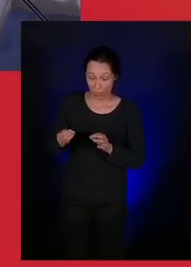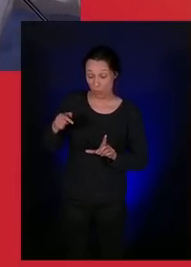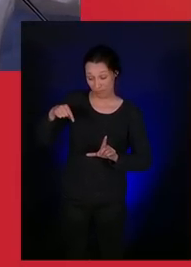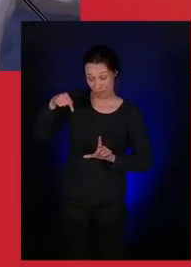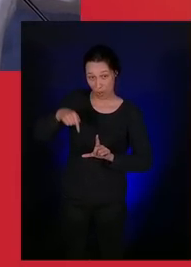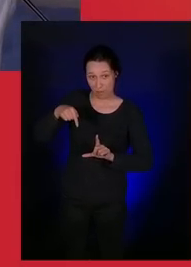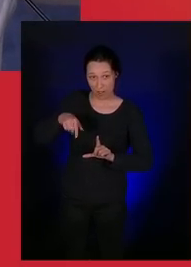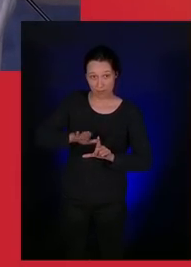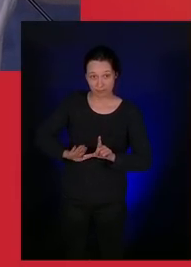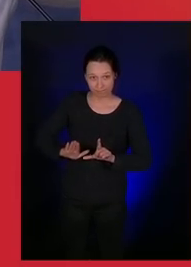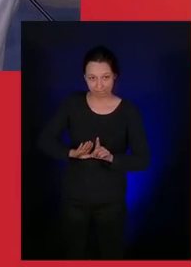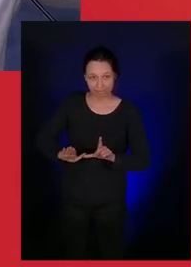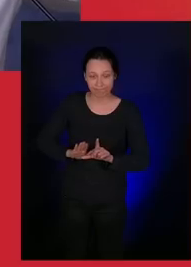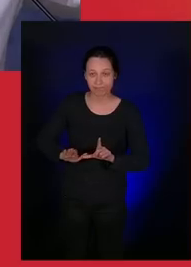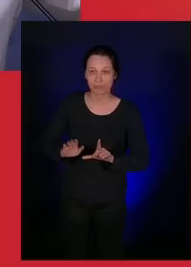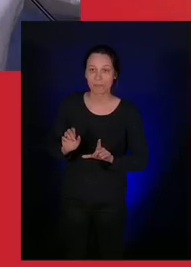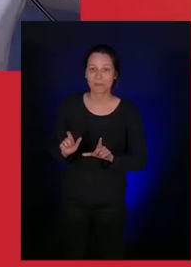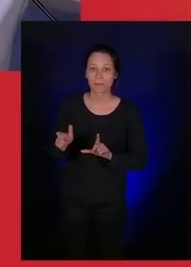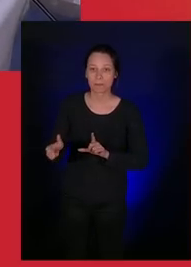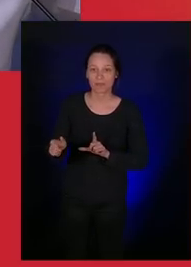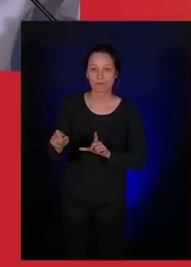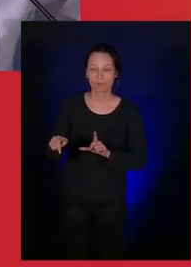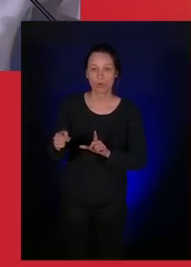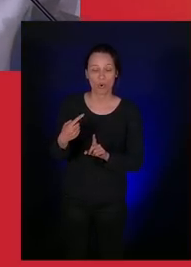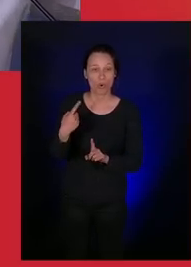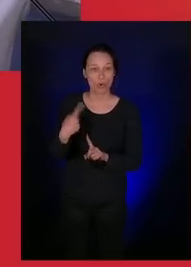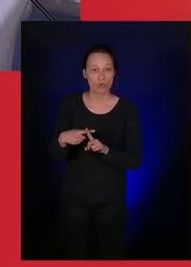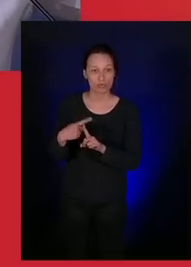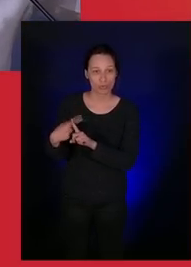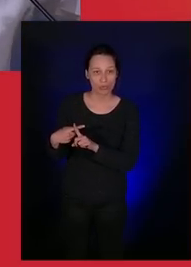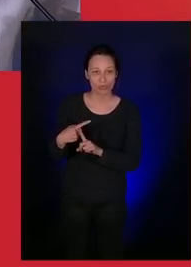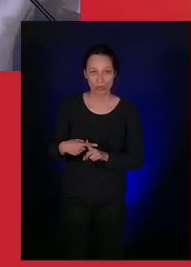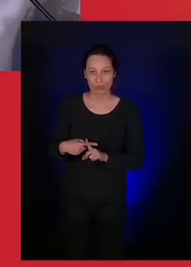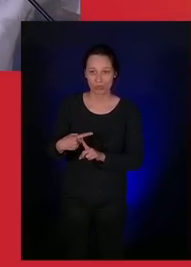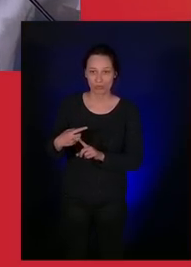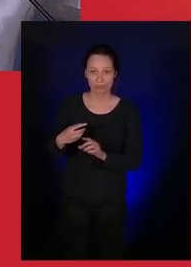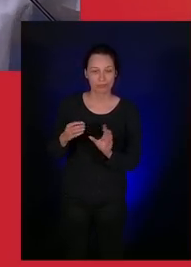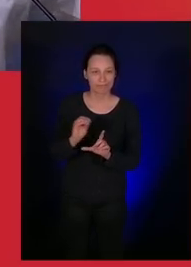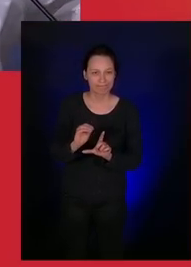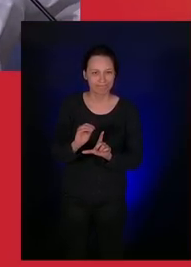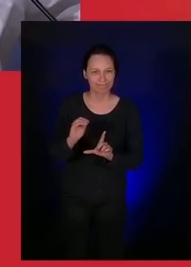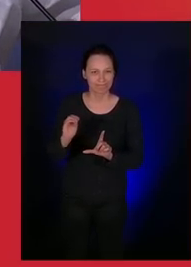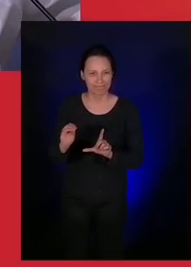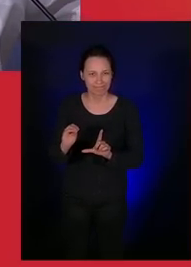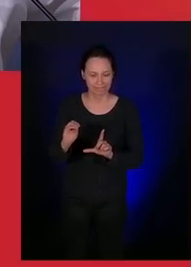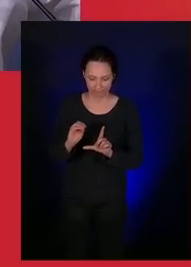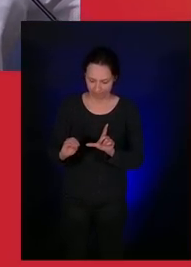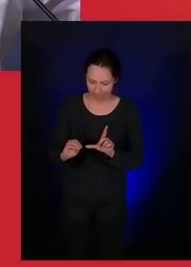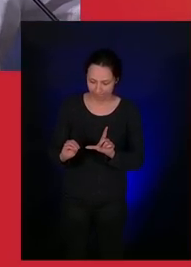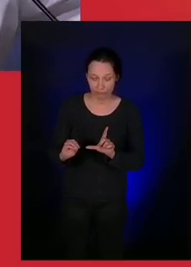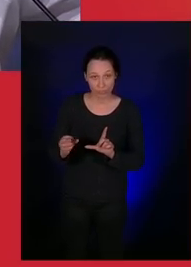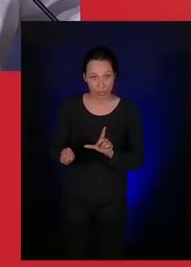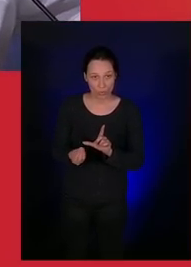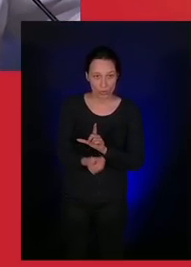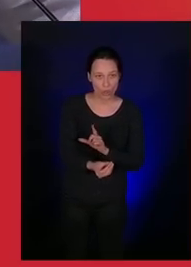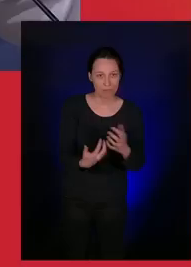bas du bulletin de vote, que vous voyez là devant l'écran, et recocher les cases pour donner pour la machine le nombre de voix contre et le nombre